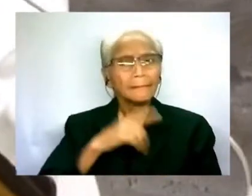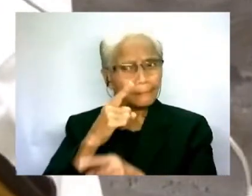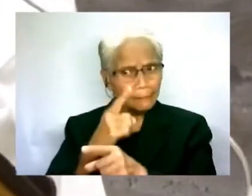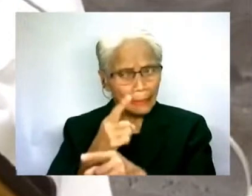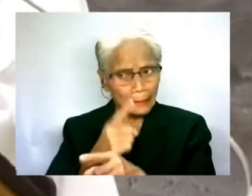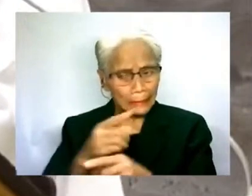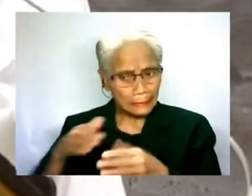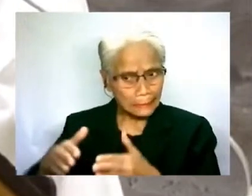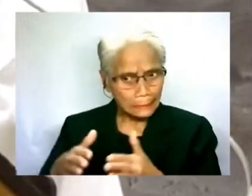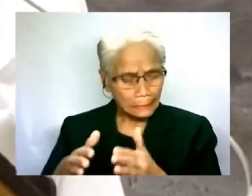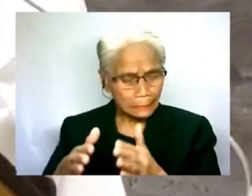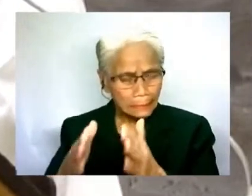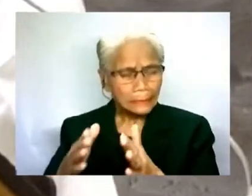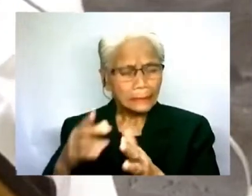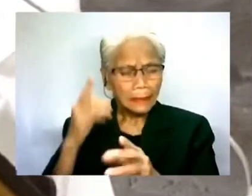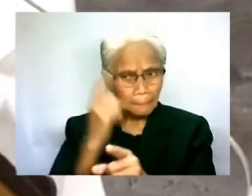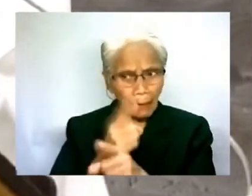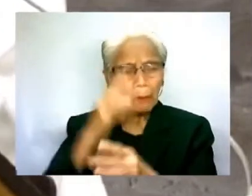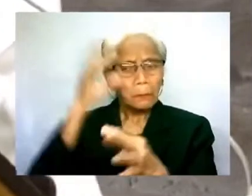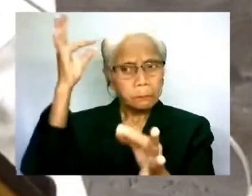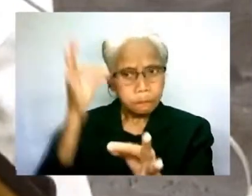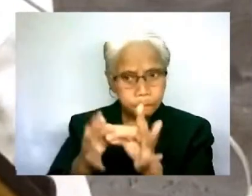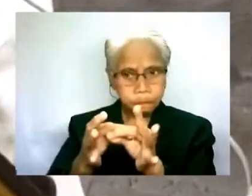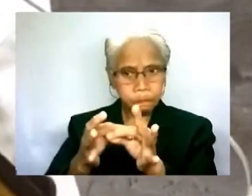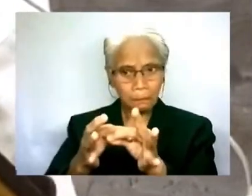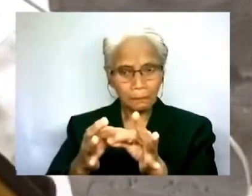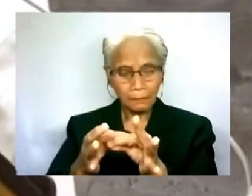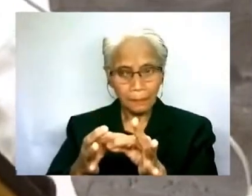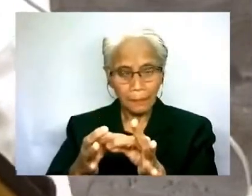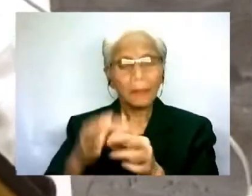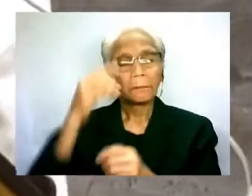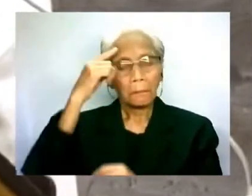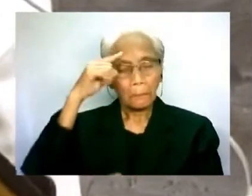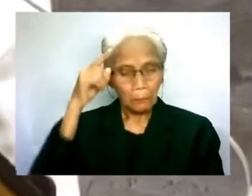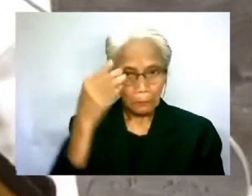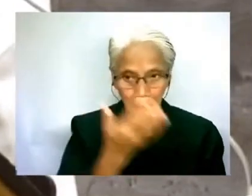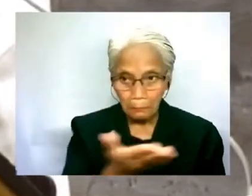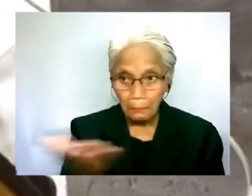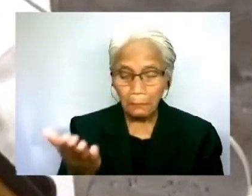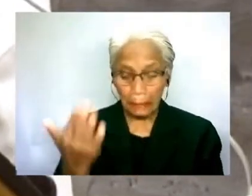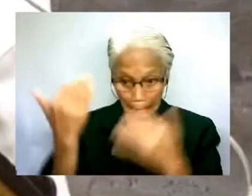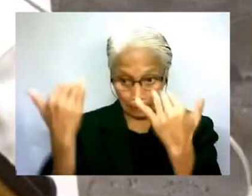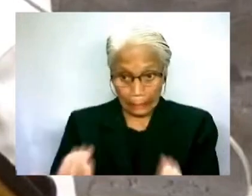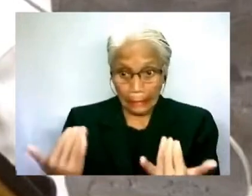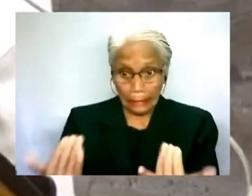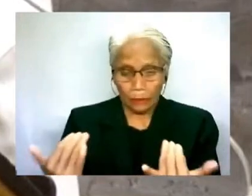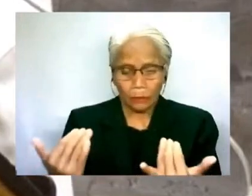at bagay na bagay sa iyo ngayon.